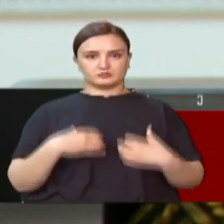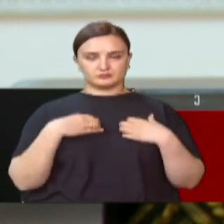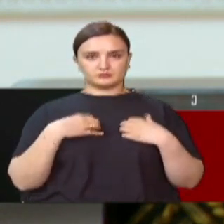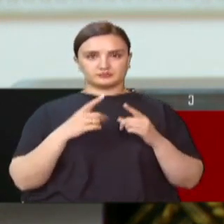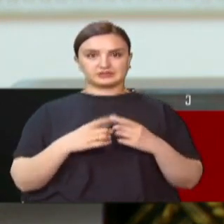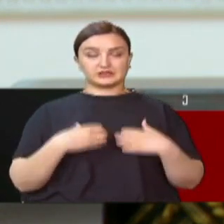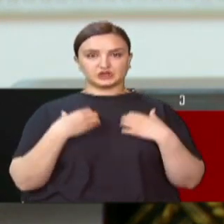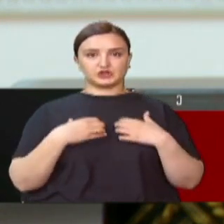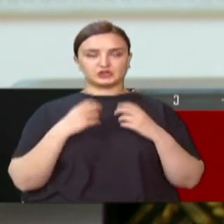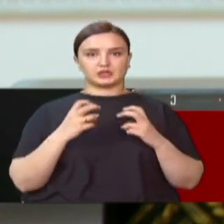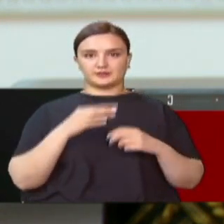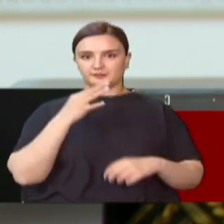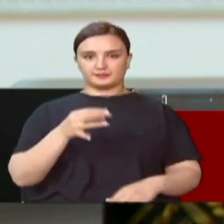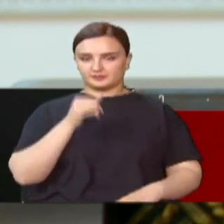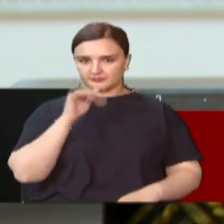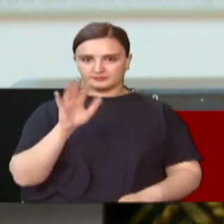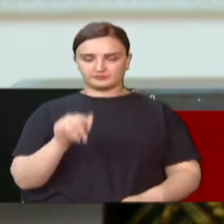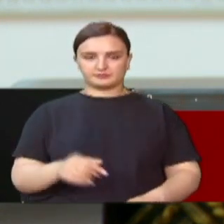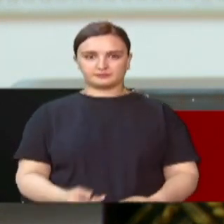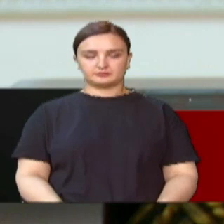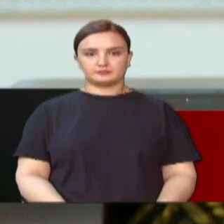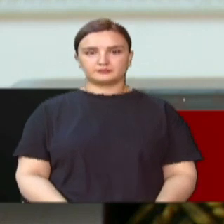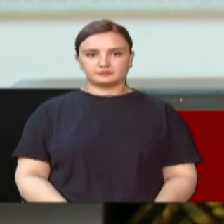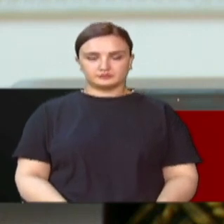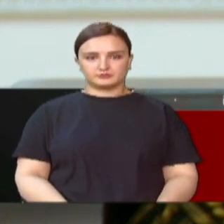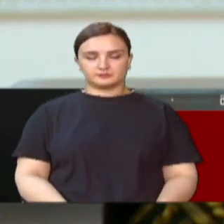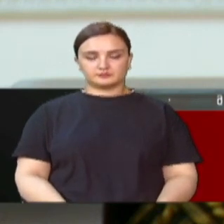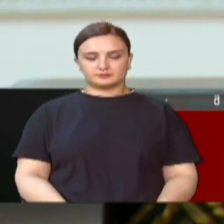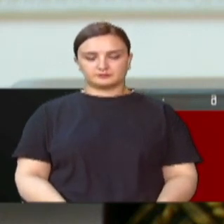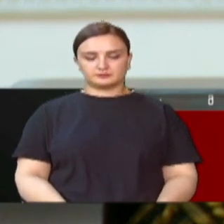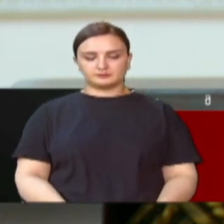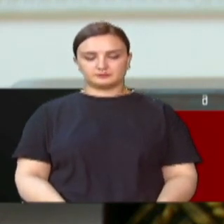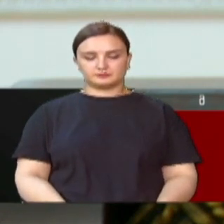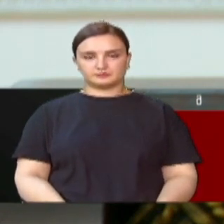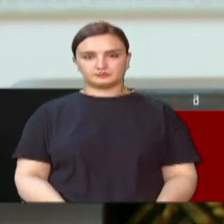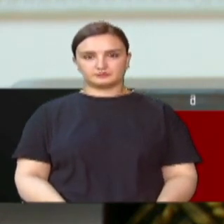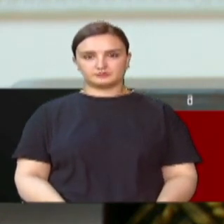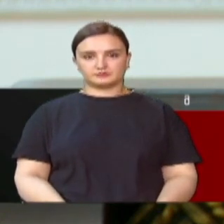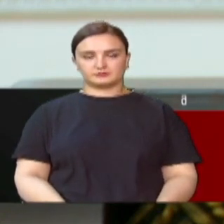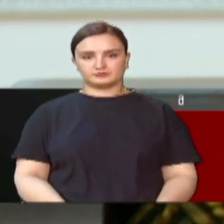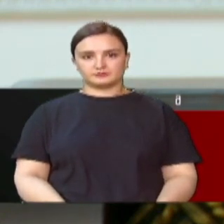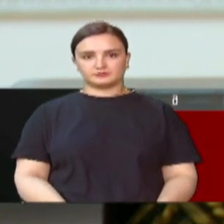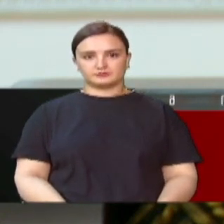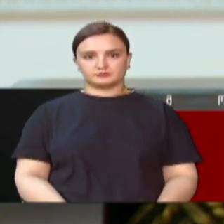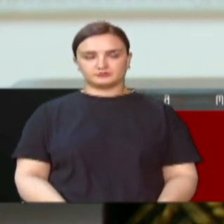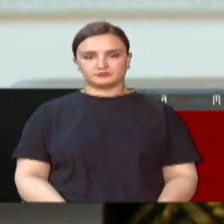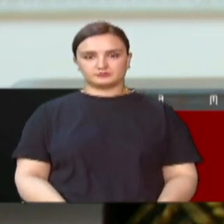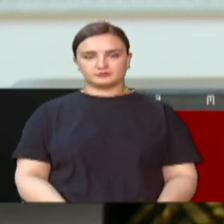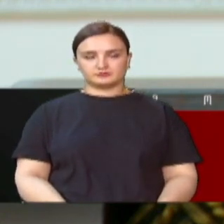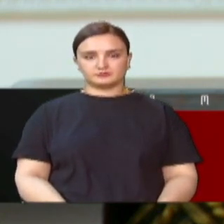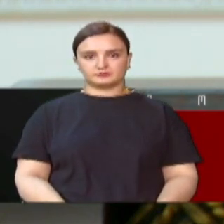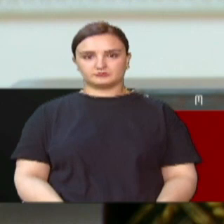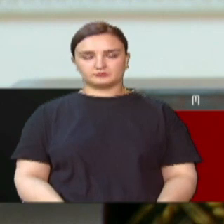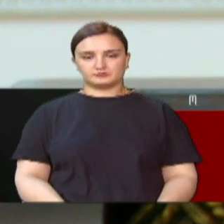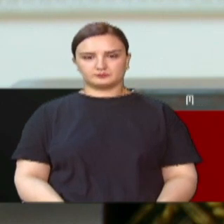არის იმ საშინელებათა რაღაცა სურათში და იმ კალეიდოსკოპში თავის ადგილს, რა თქმა უნდა, ჩემ აკმაში და ჩემ